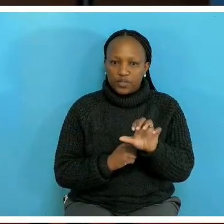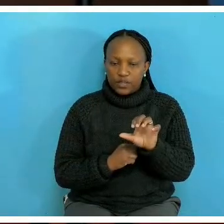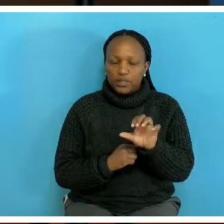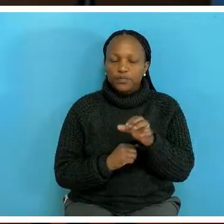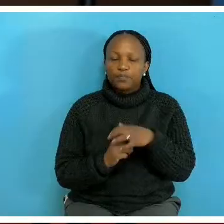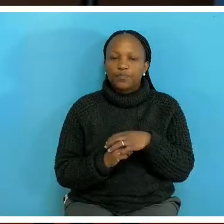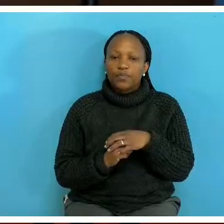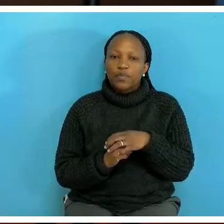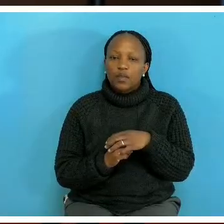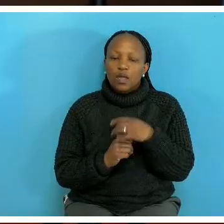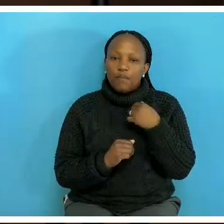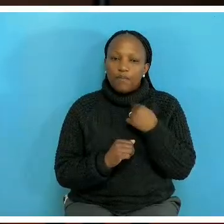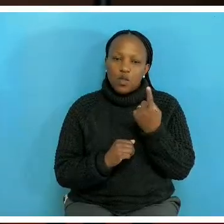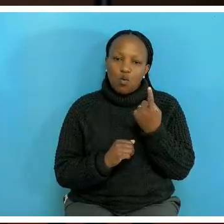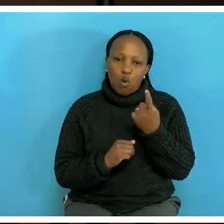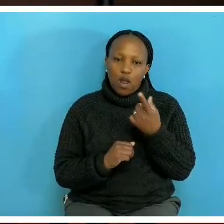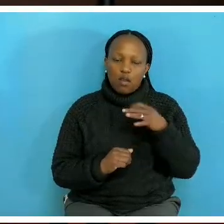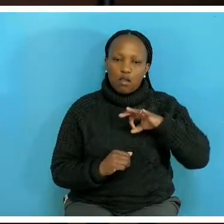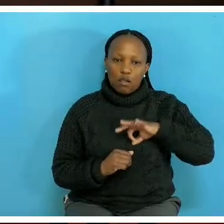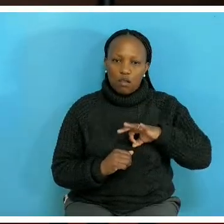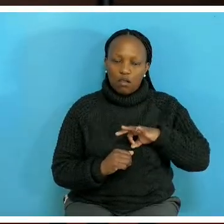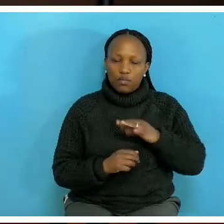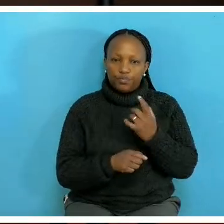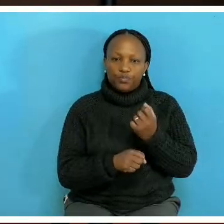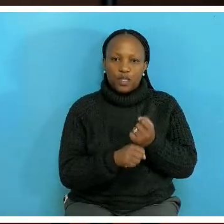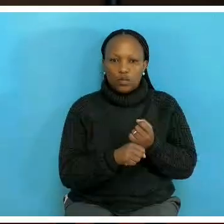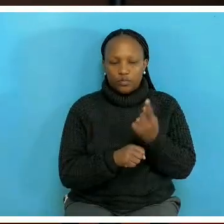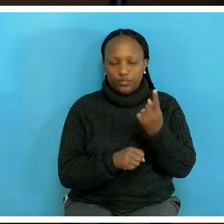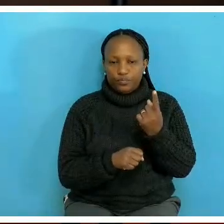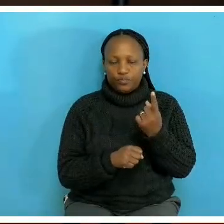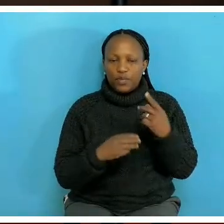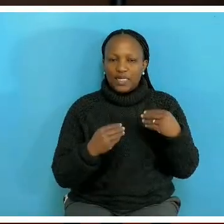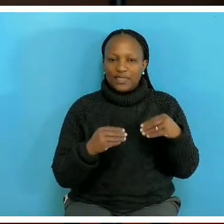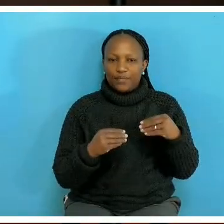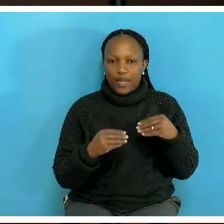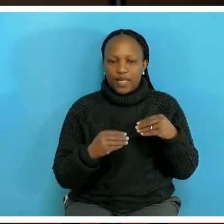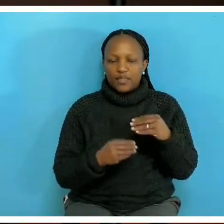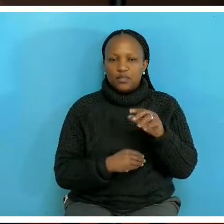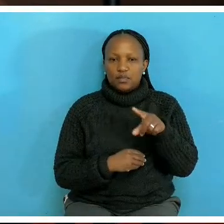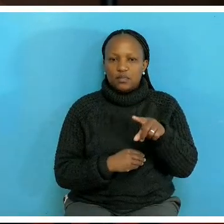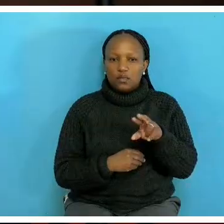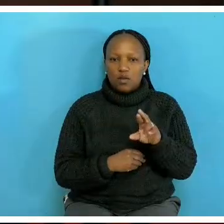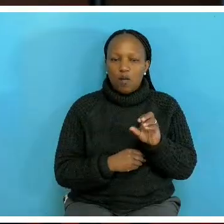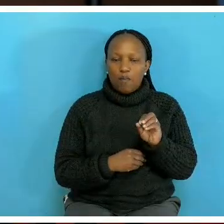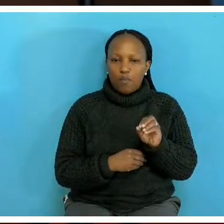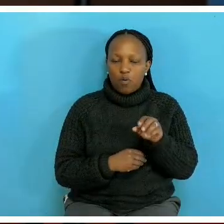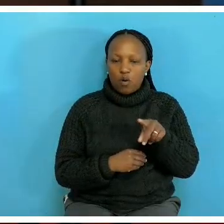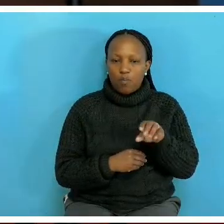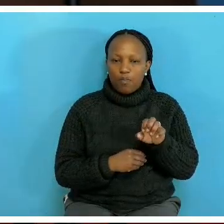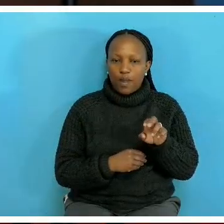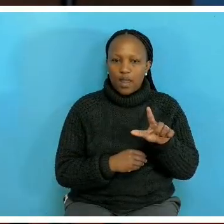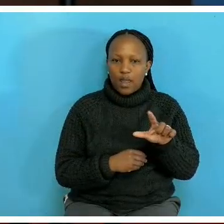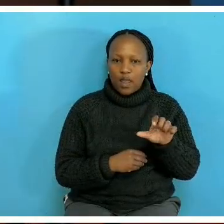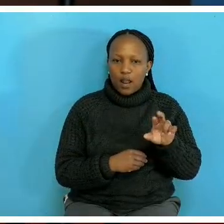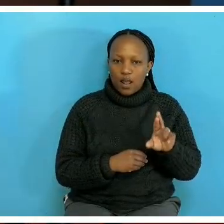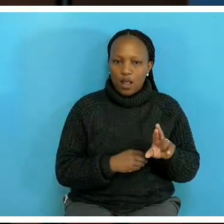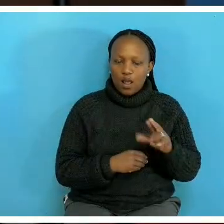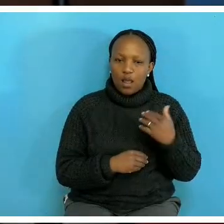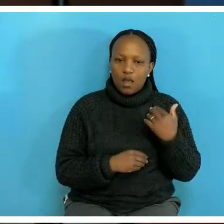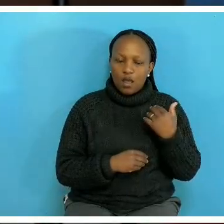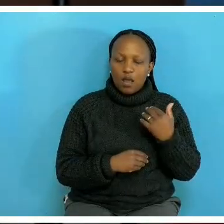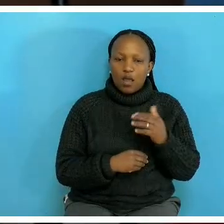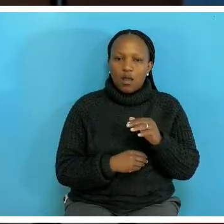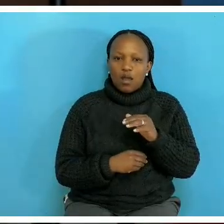beneficiaries of Gauteng Enterprise Propeller, being an informal trader, barber